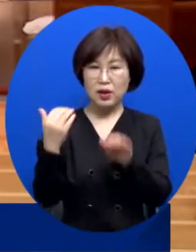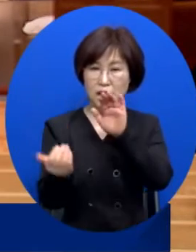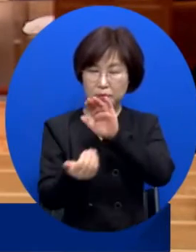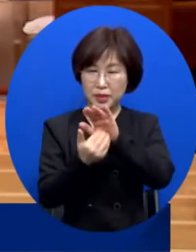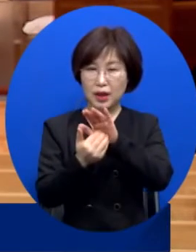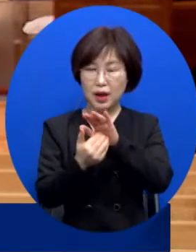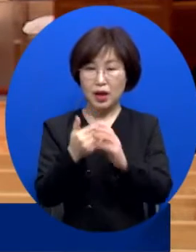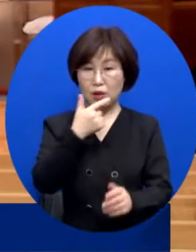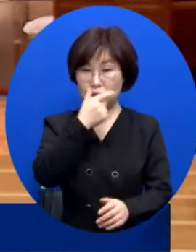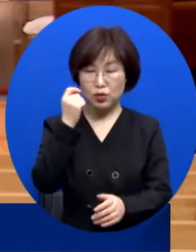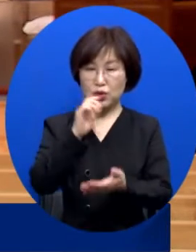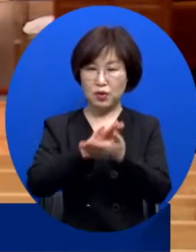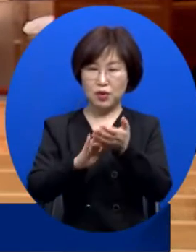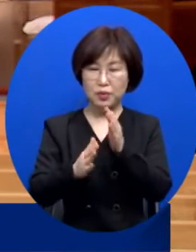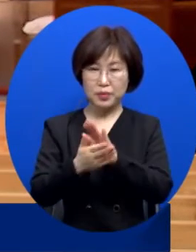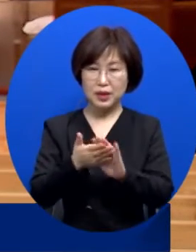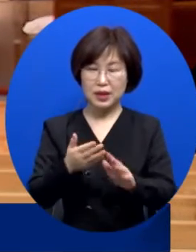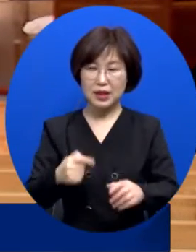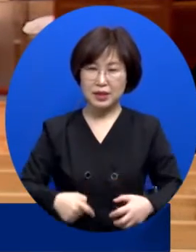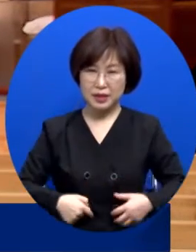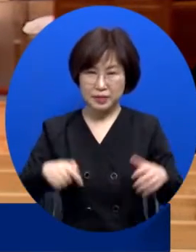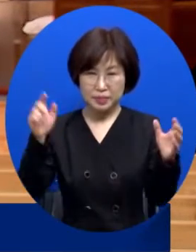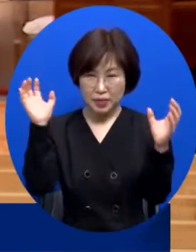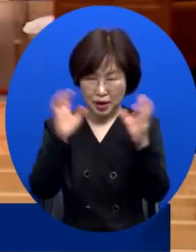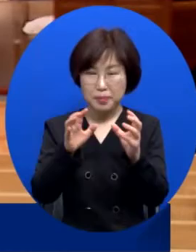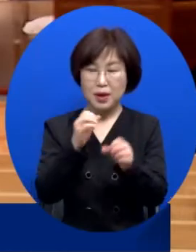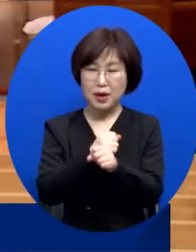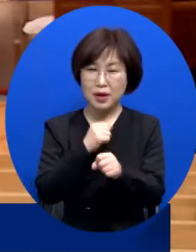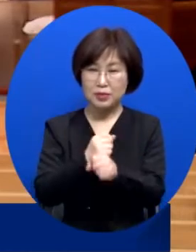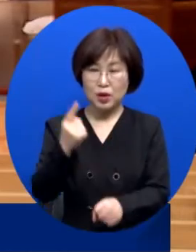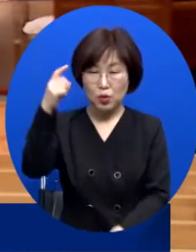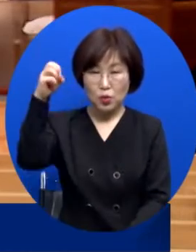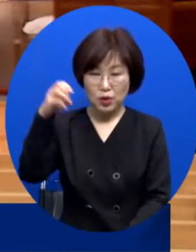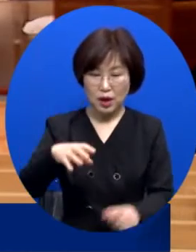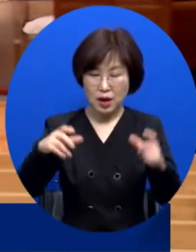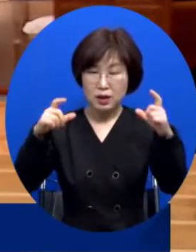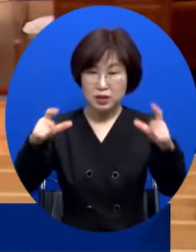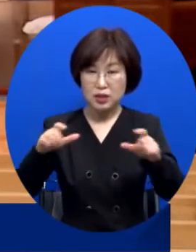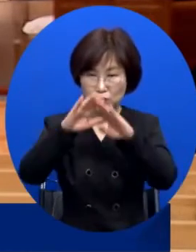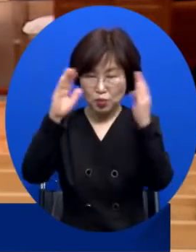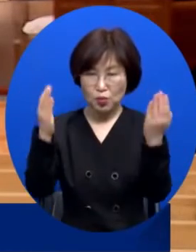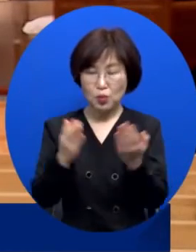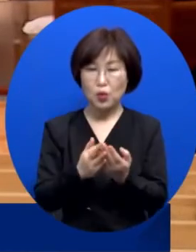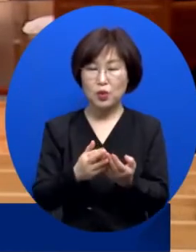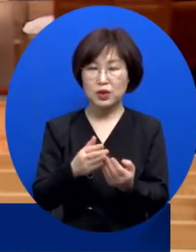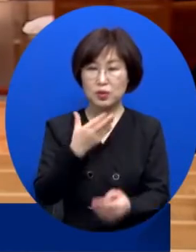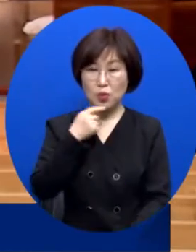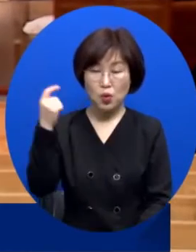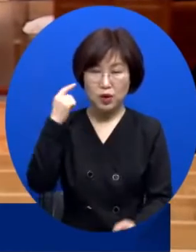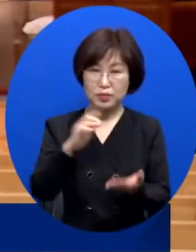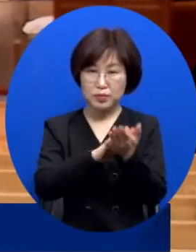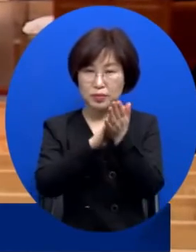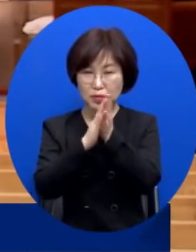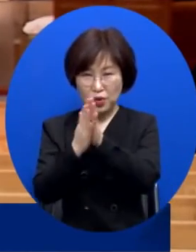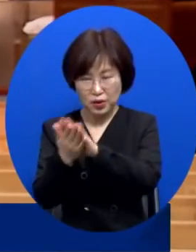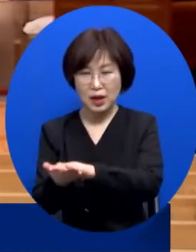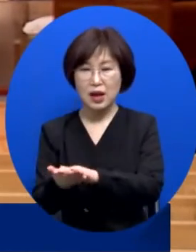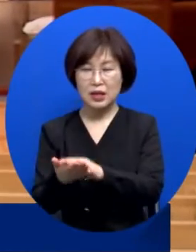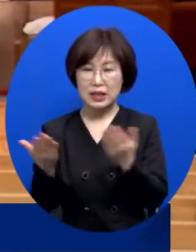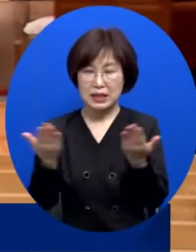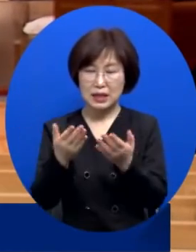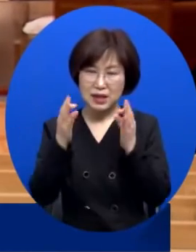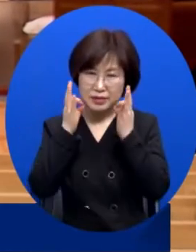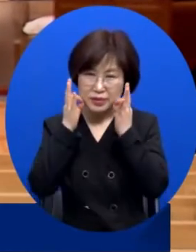부족 완벽 또 로 힘을 쓰겠습니다 고양시 전체가 성 시아 되는 이 일에 총력을